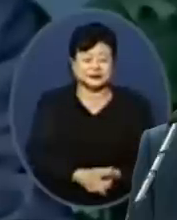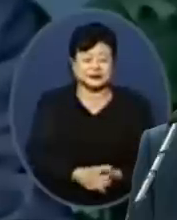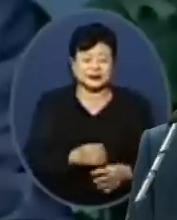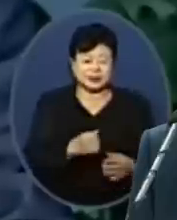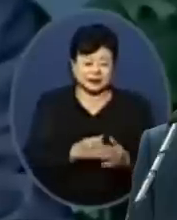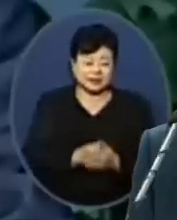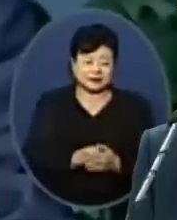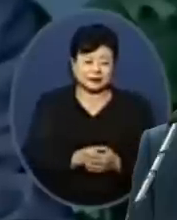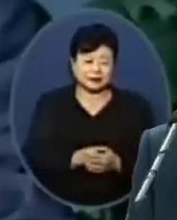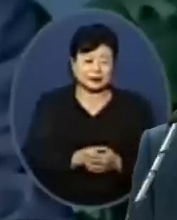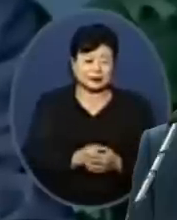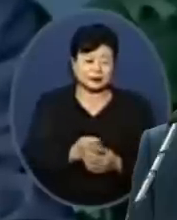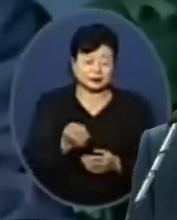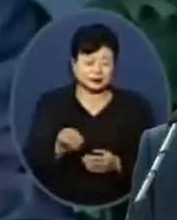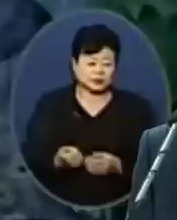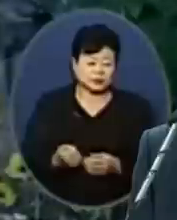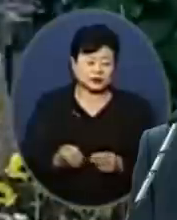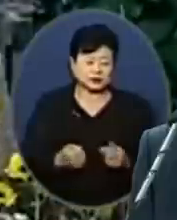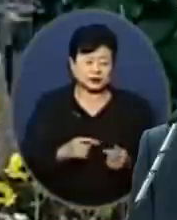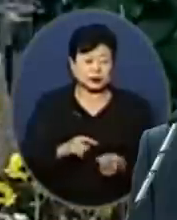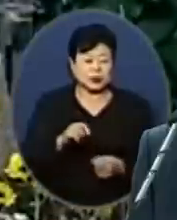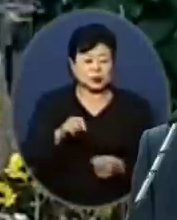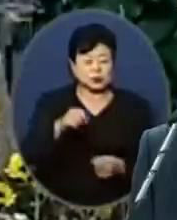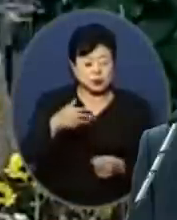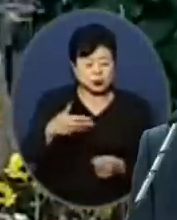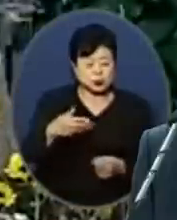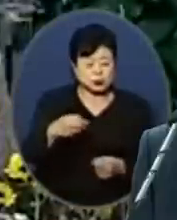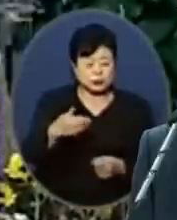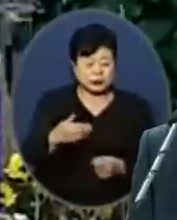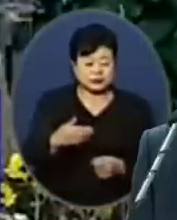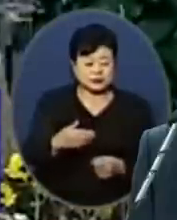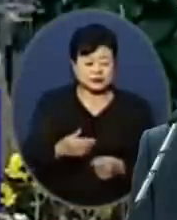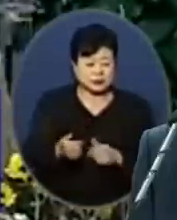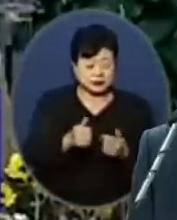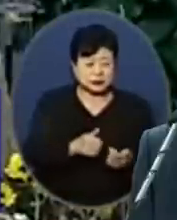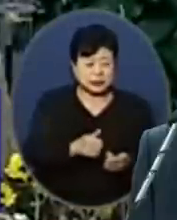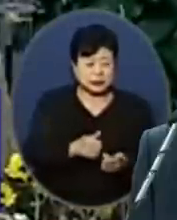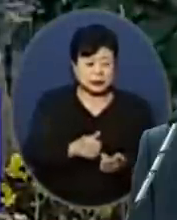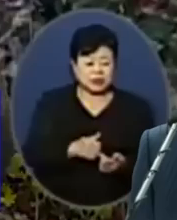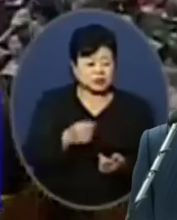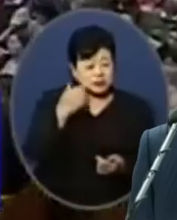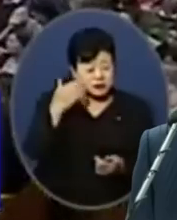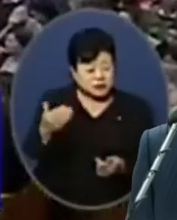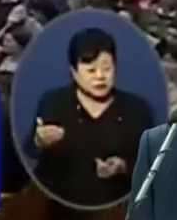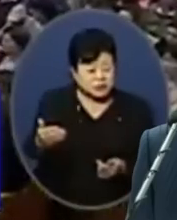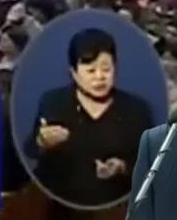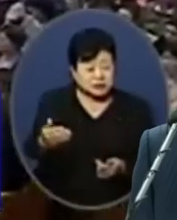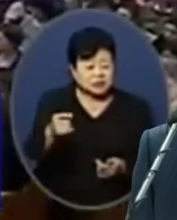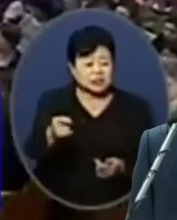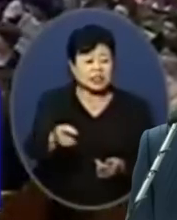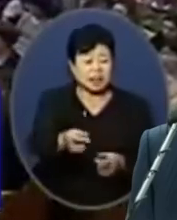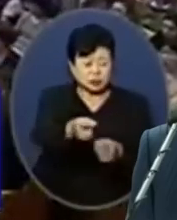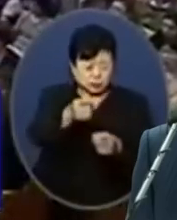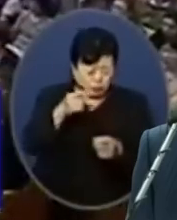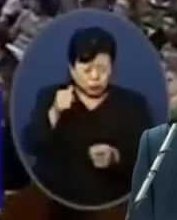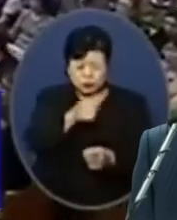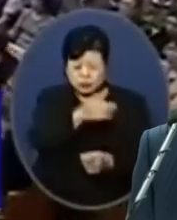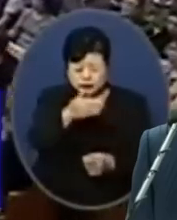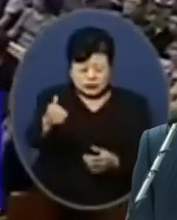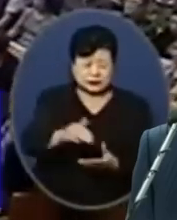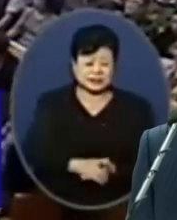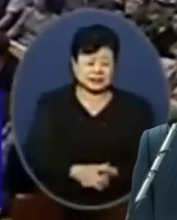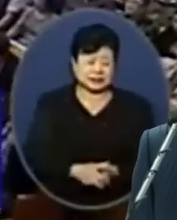그렇기 때문에 고린도전서 15장 55절 58절에 사망아 너희 승리가 어디 있느냐, 사망아 내가 쏘는 것이 어디